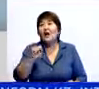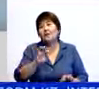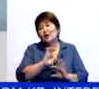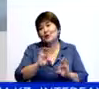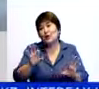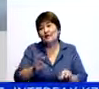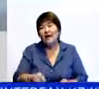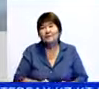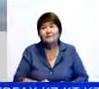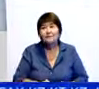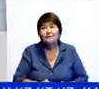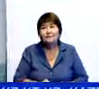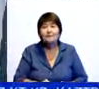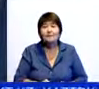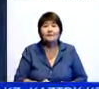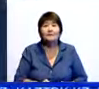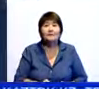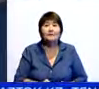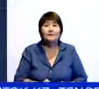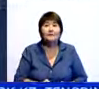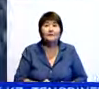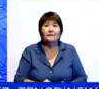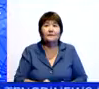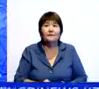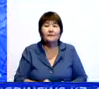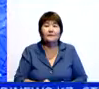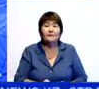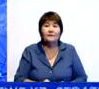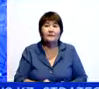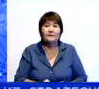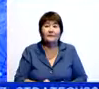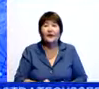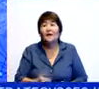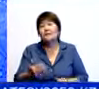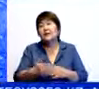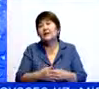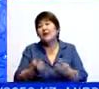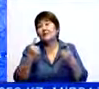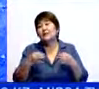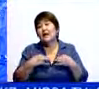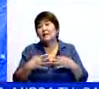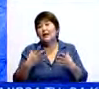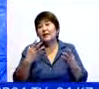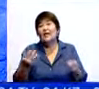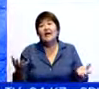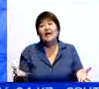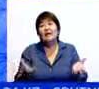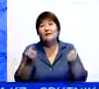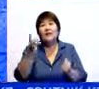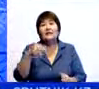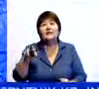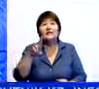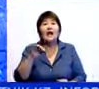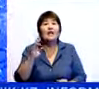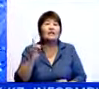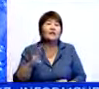Усенова, Чингиз Жумаханов, Турхан Хожахметов, телеканал Кызылорда. В преддверии профессионального праздника Дня спасателей в Сырдаринском